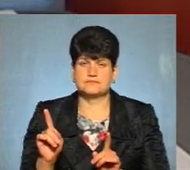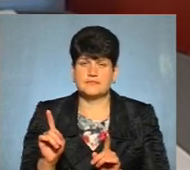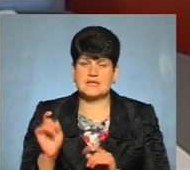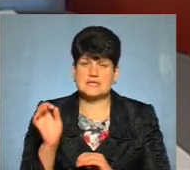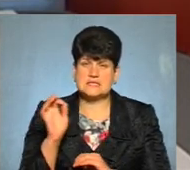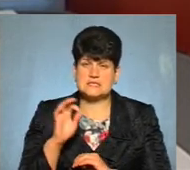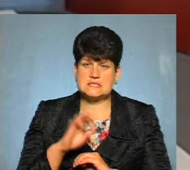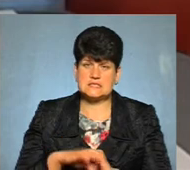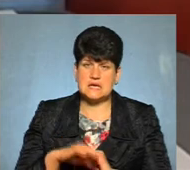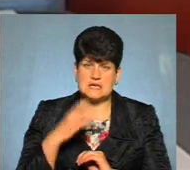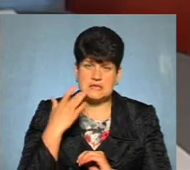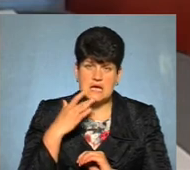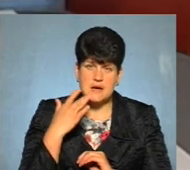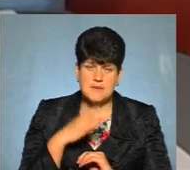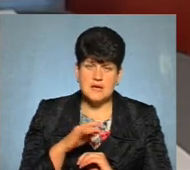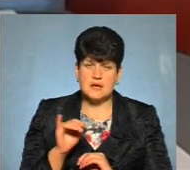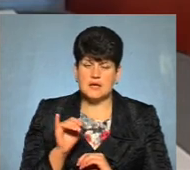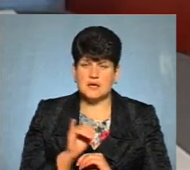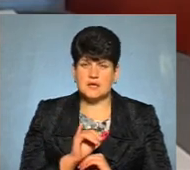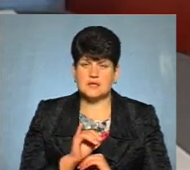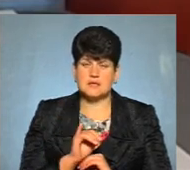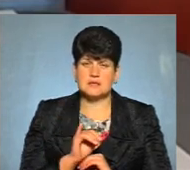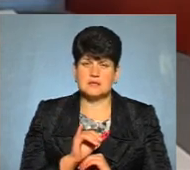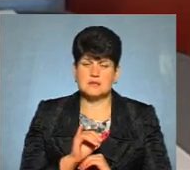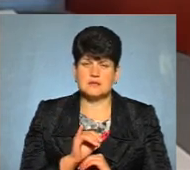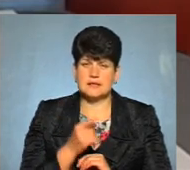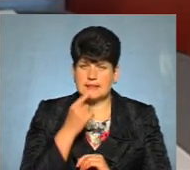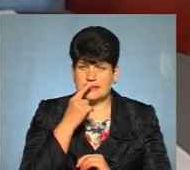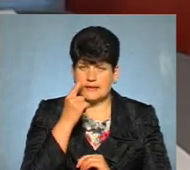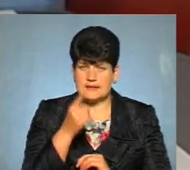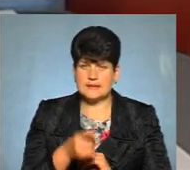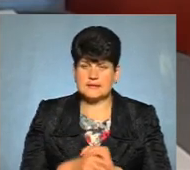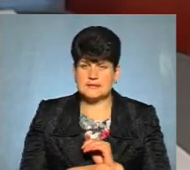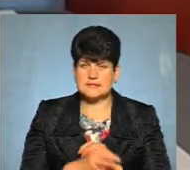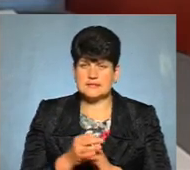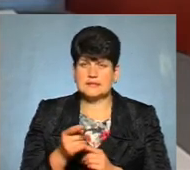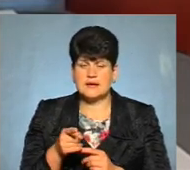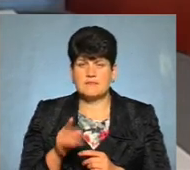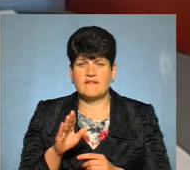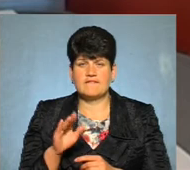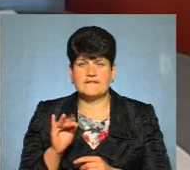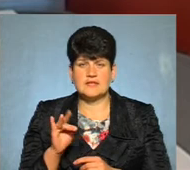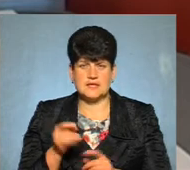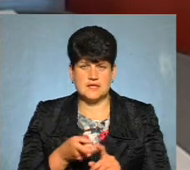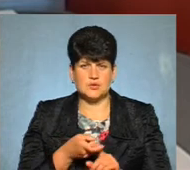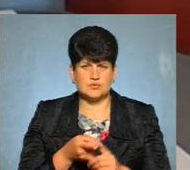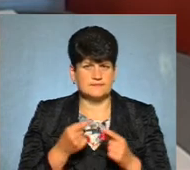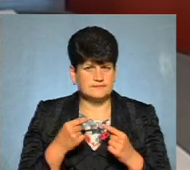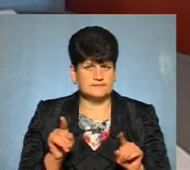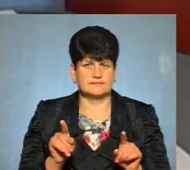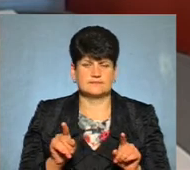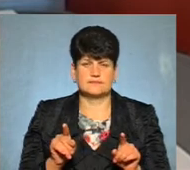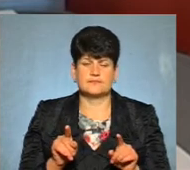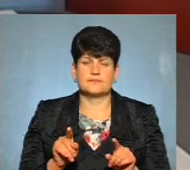Західна Америка і Далекий Схід, там вірус дещо з іншими особливостями. Так,